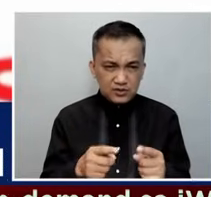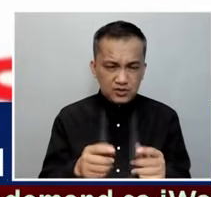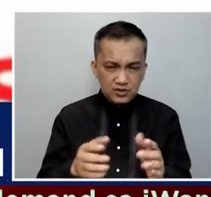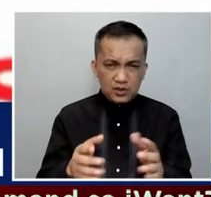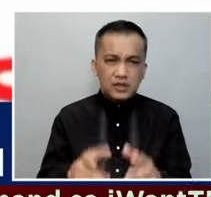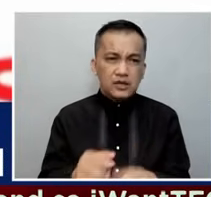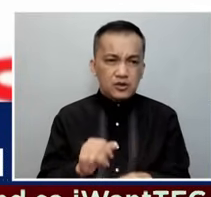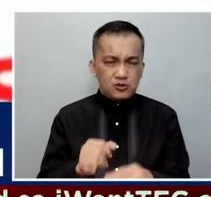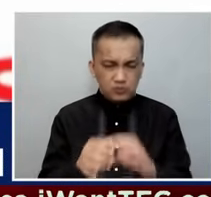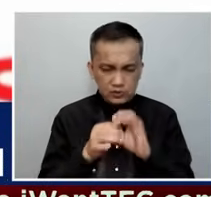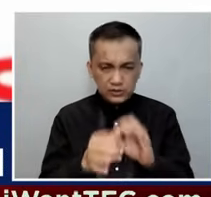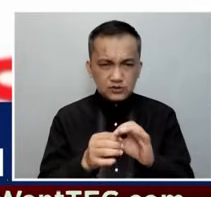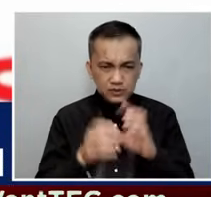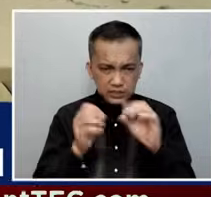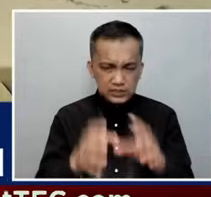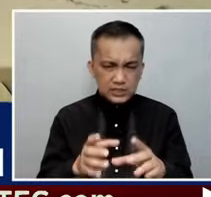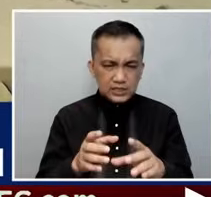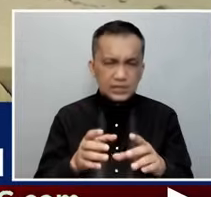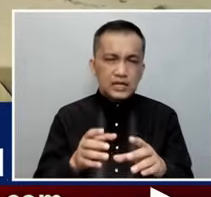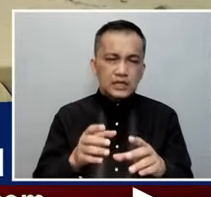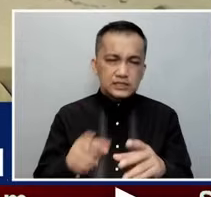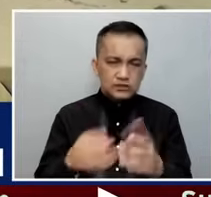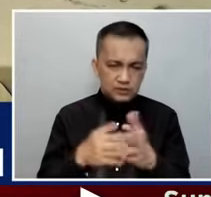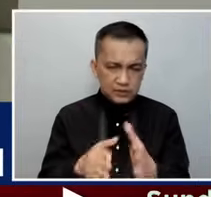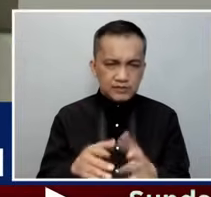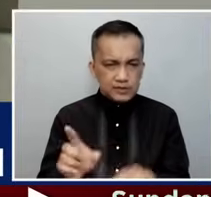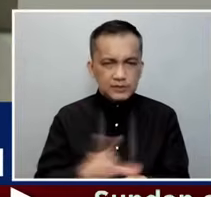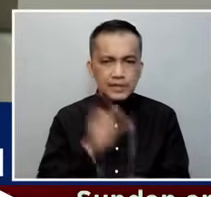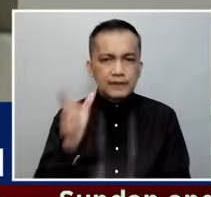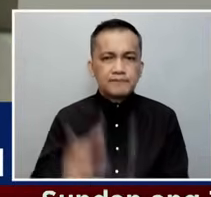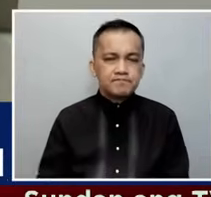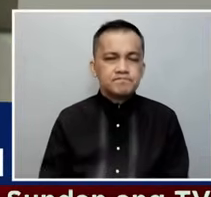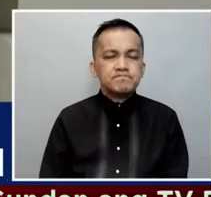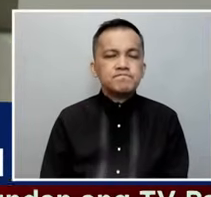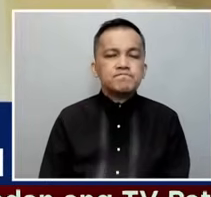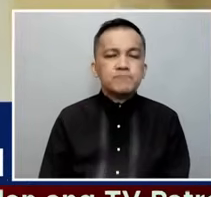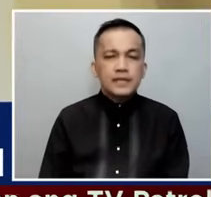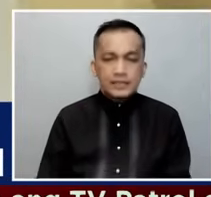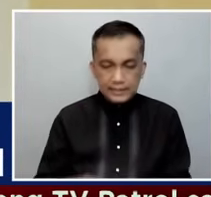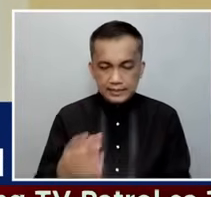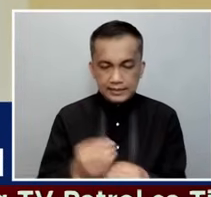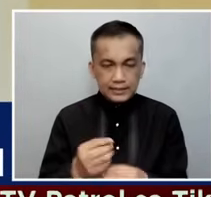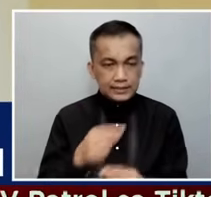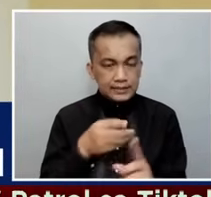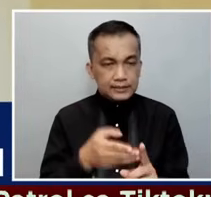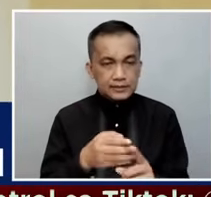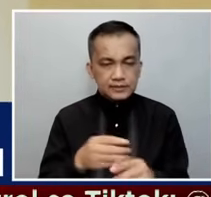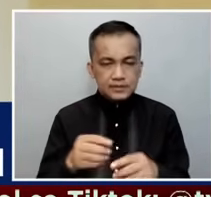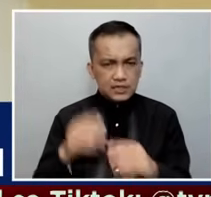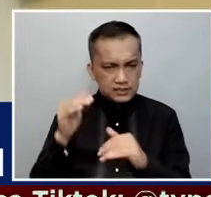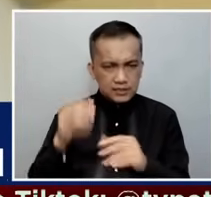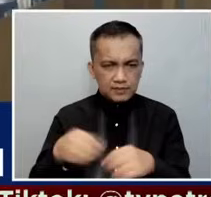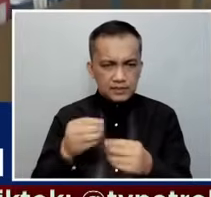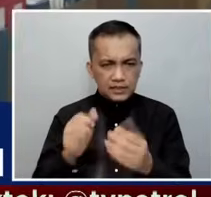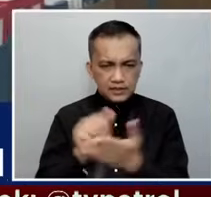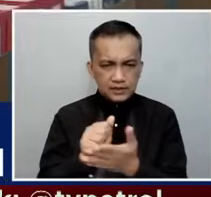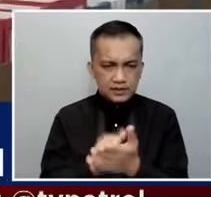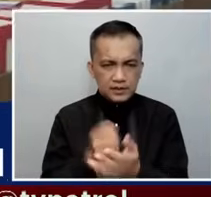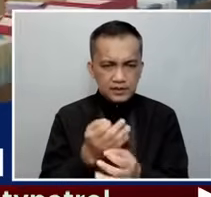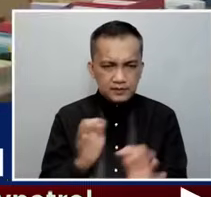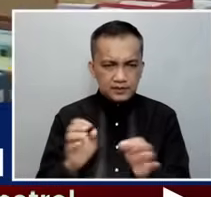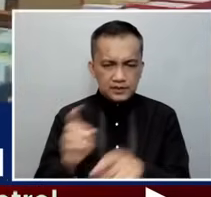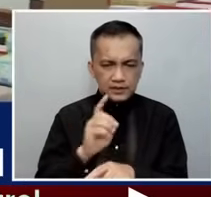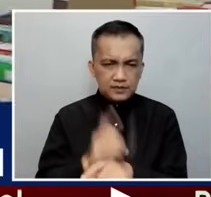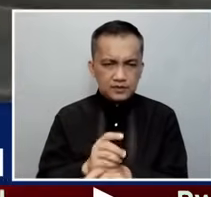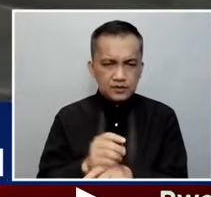students ay mas matagal yung panahon. Dagdag ni Castro, sana bigyan ng academic freedom ang mga guro sa paraan ng